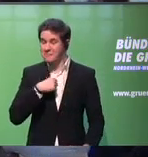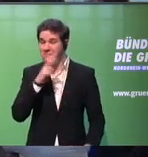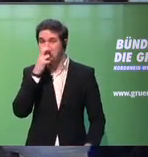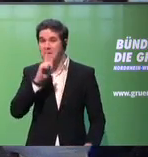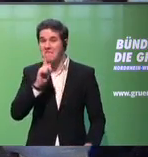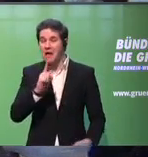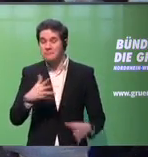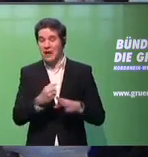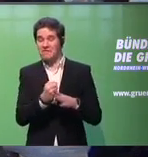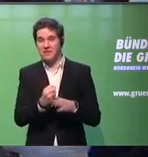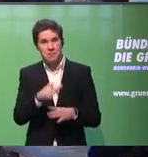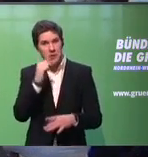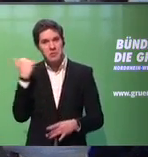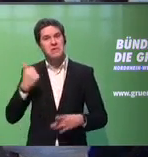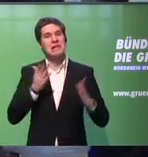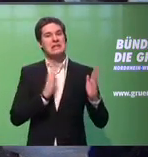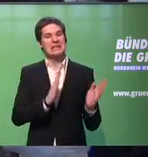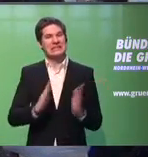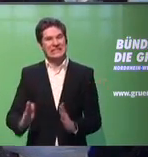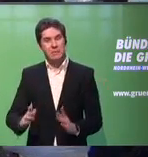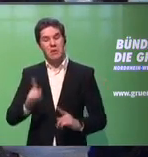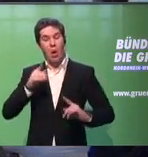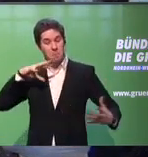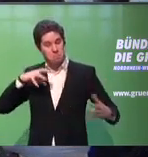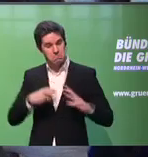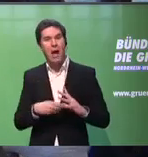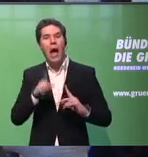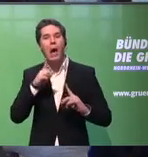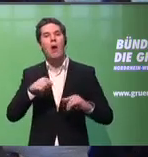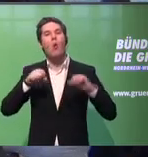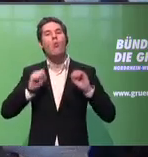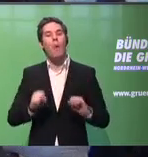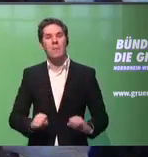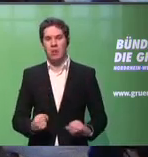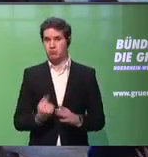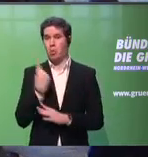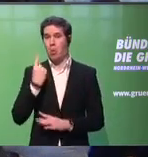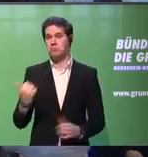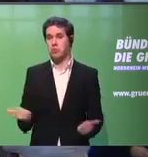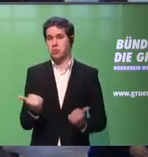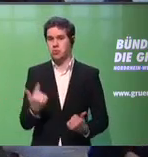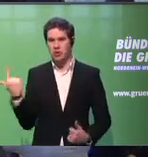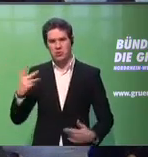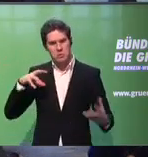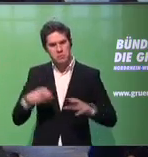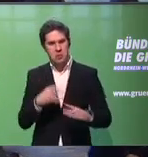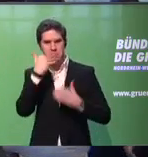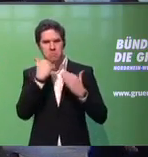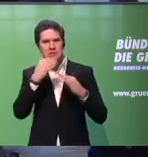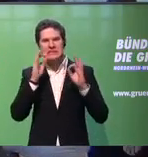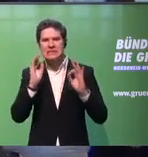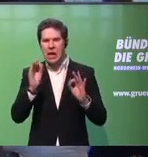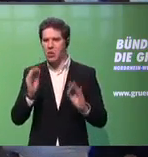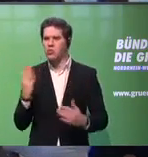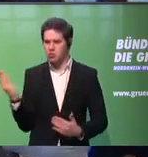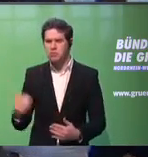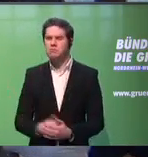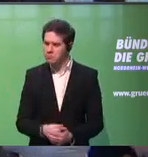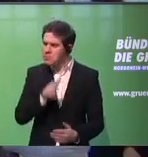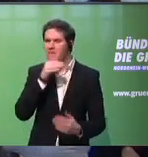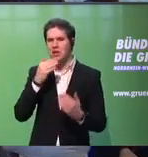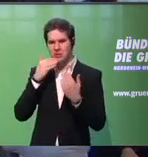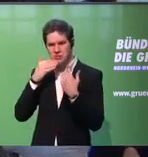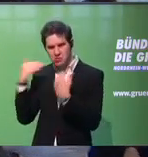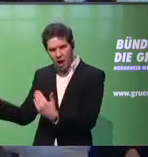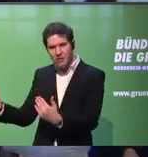wahnsinnig diszipliniert, komprimiert und kompetent in den Dingen hier in der Kürze der Zeit auf die Dinge einzugehen. Danke an euch, danke